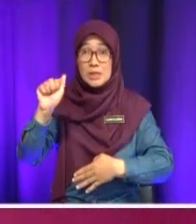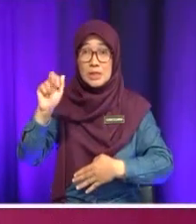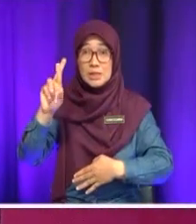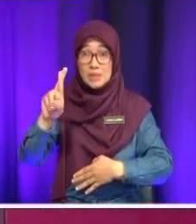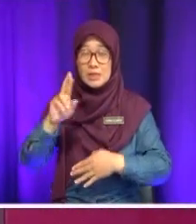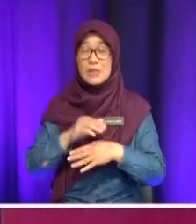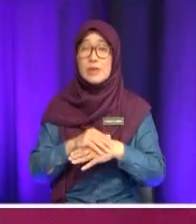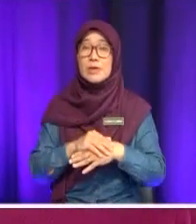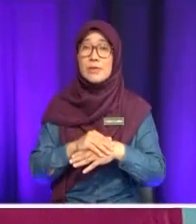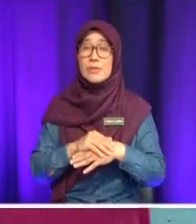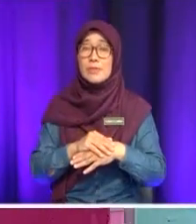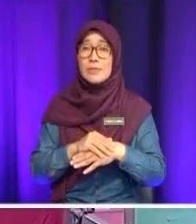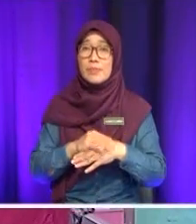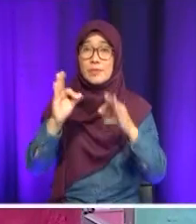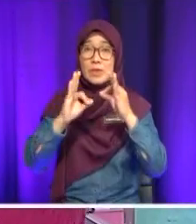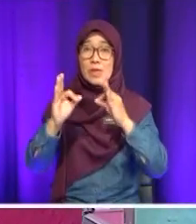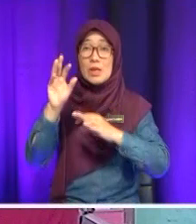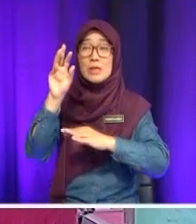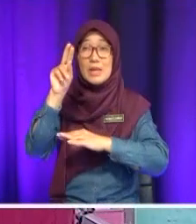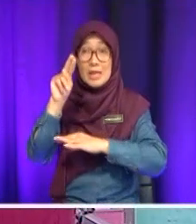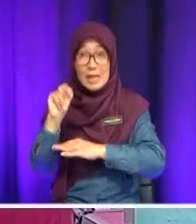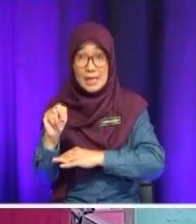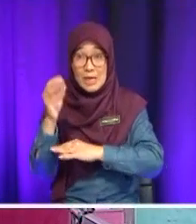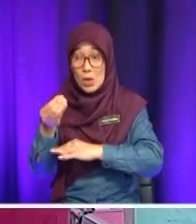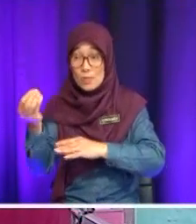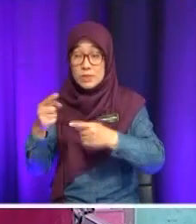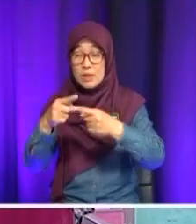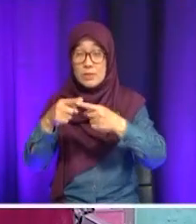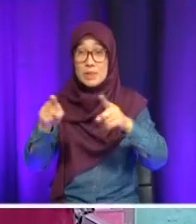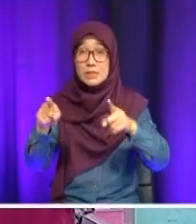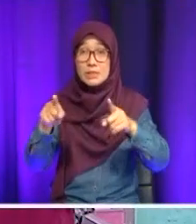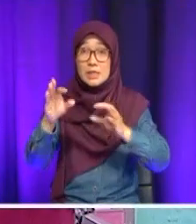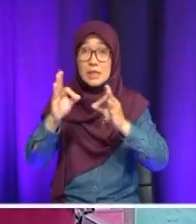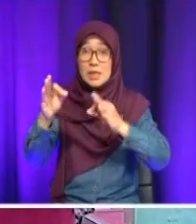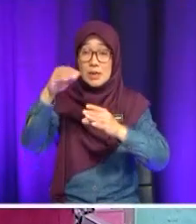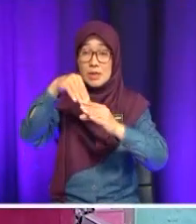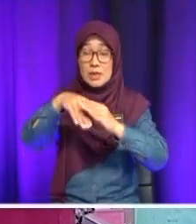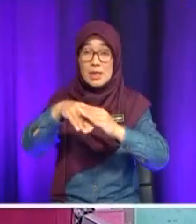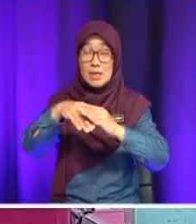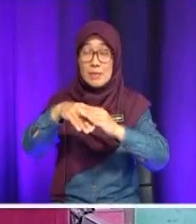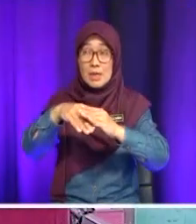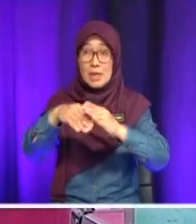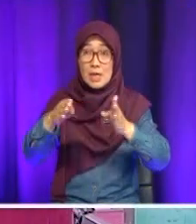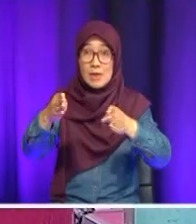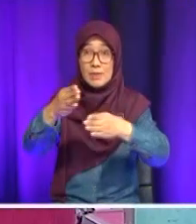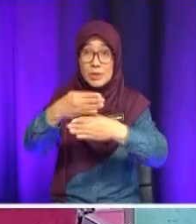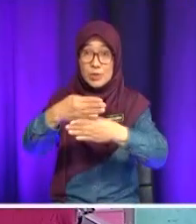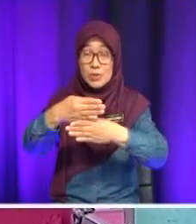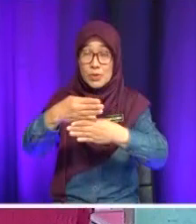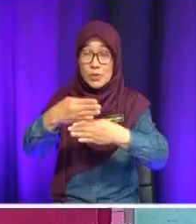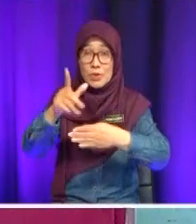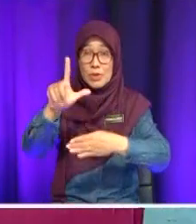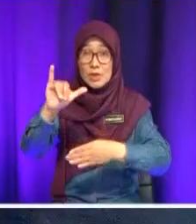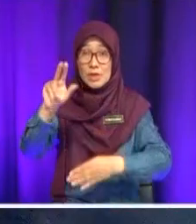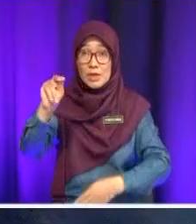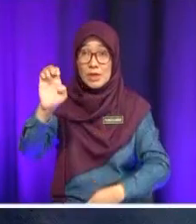belajar tadi Kalau ADM objek berbasis Jadi kalau dalam bentuk lininya tadi familiate dalam bentuk